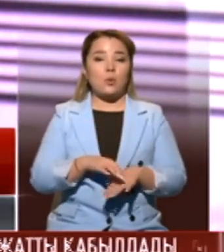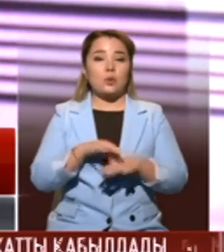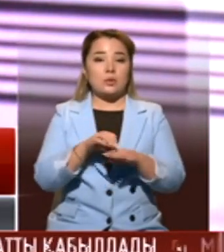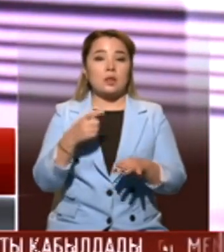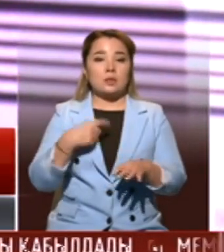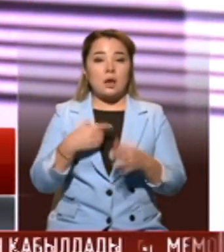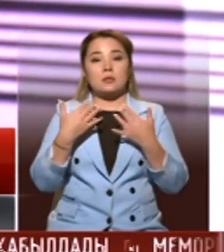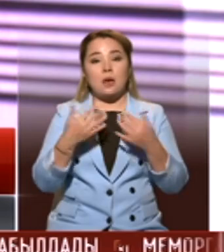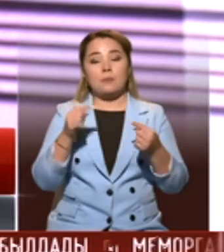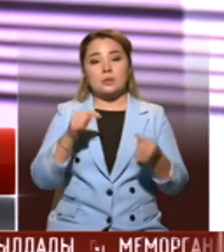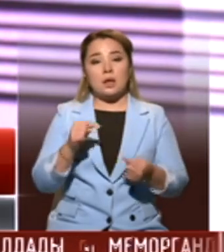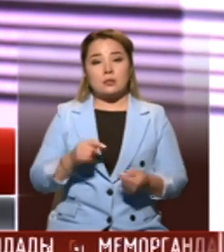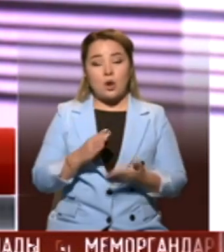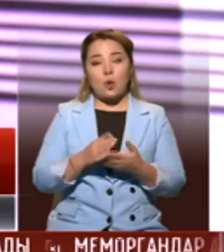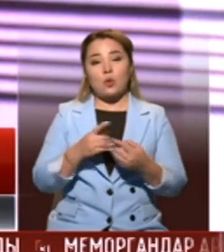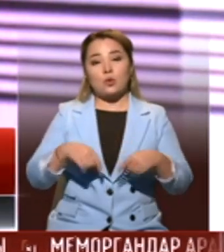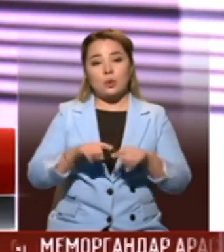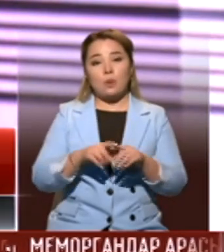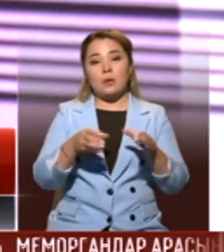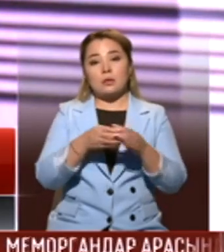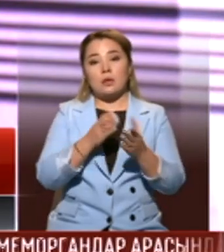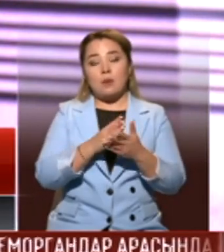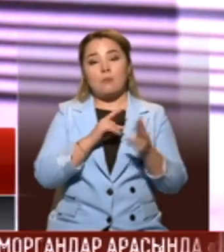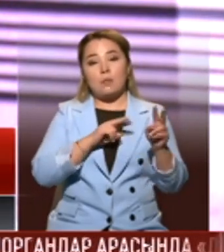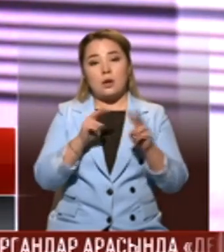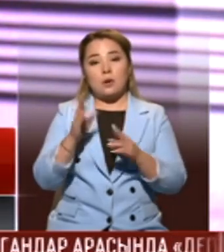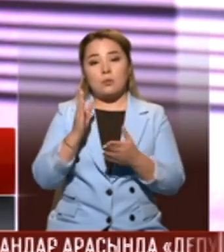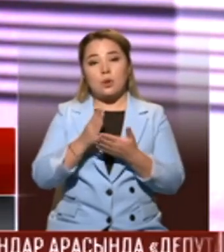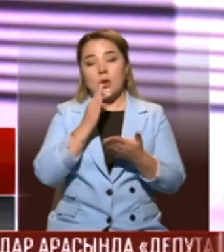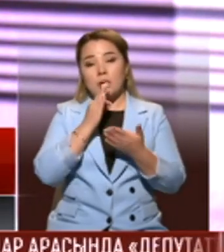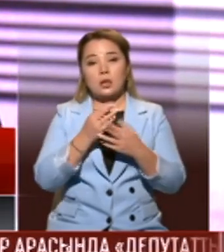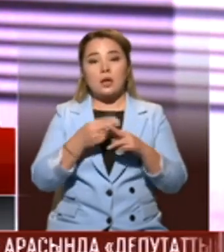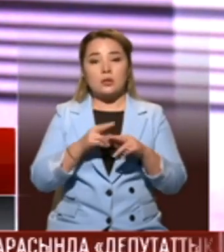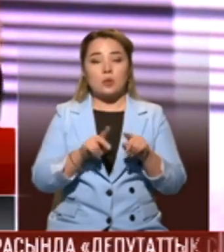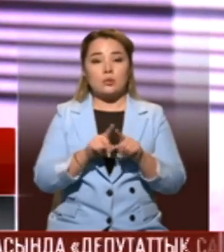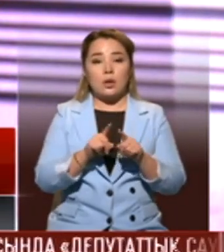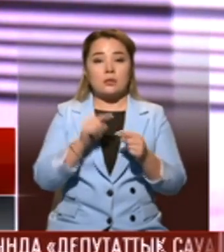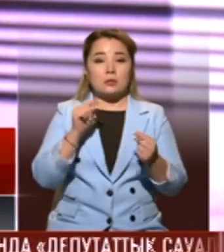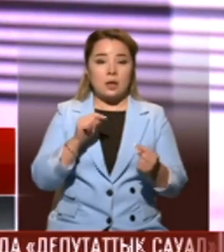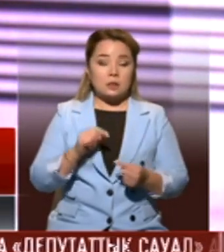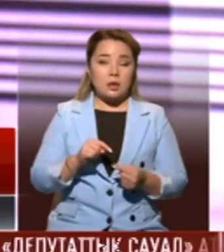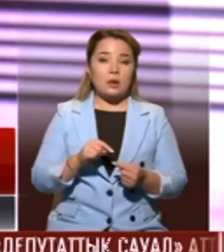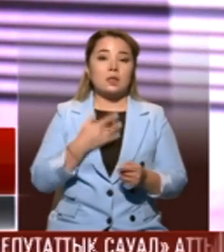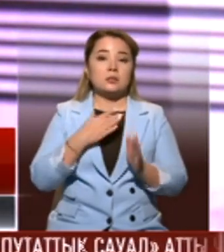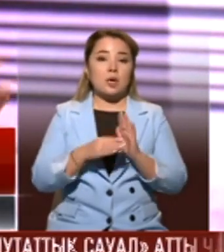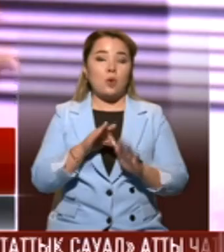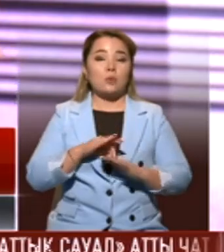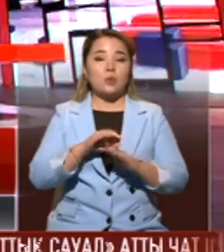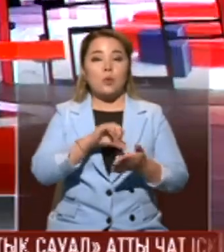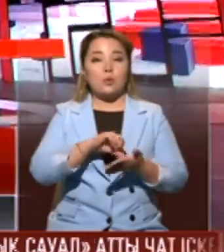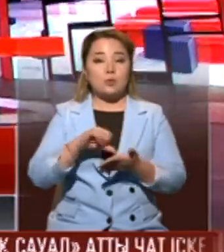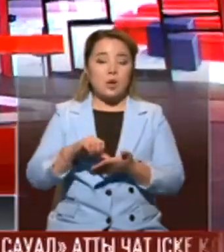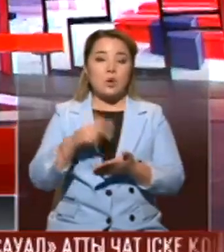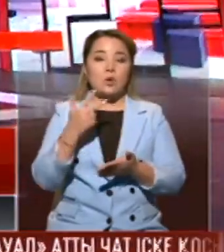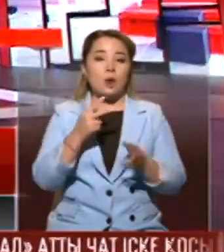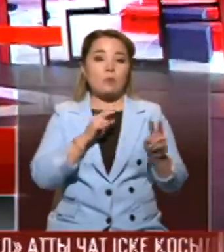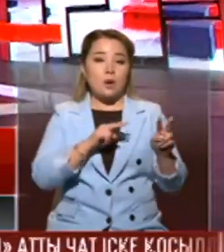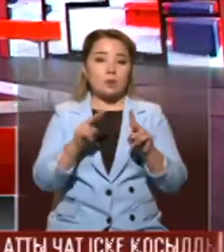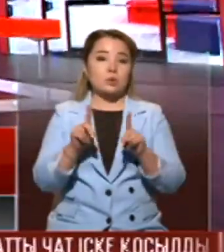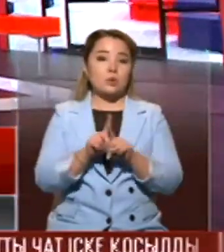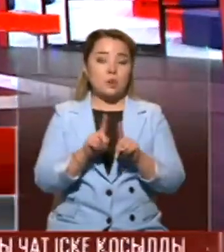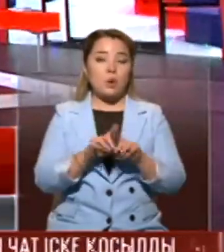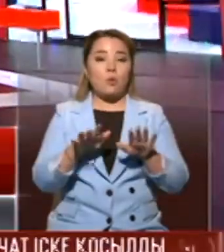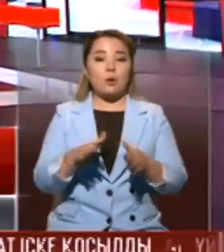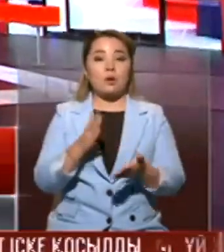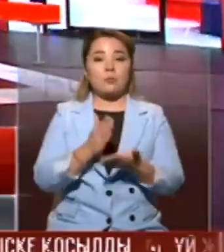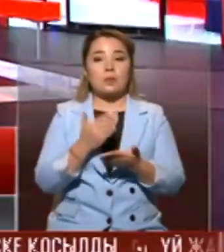яғни талапқа сай ол ұйым болады, байқаушы болады деген барлық талапқа сай, бірақ сайлау учаскесіне барады, мысалы үш сайлаушы, үш бақылаушыға ғана